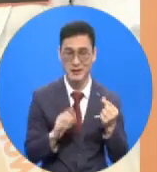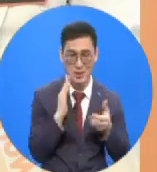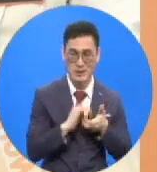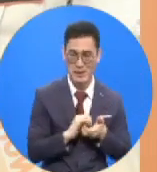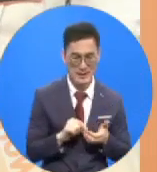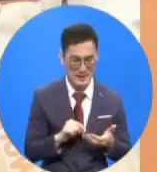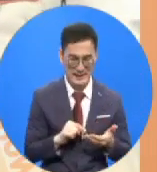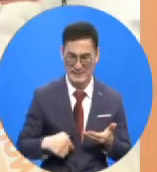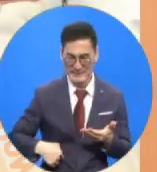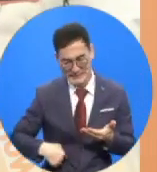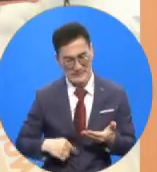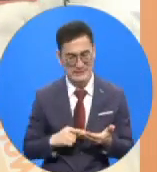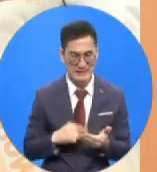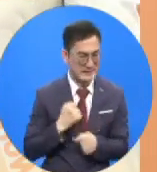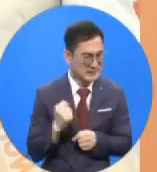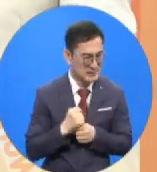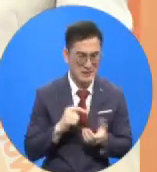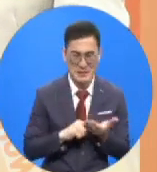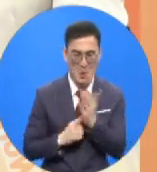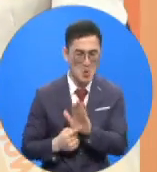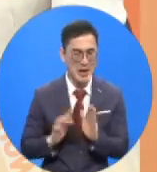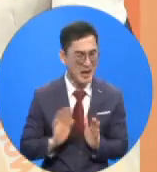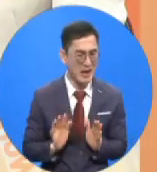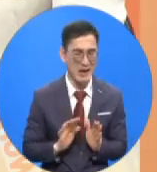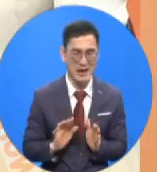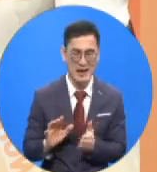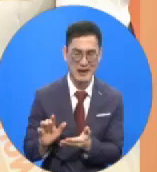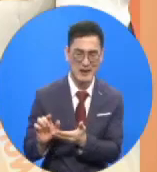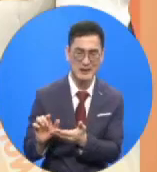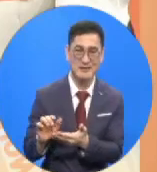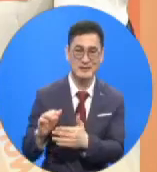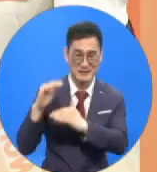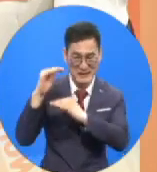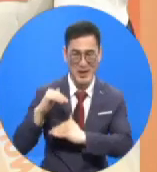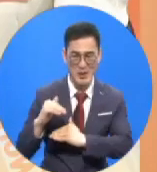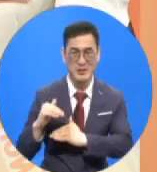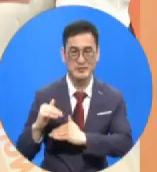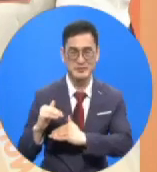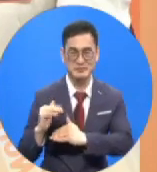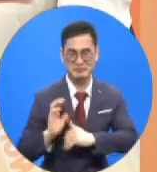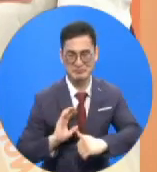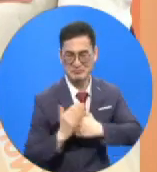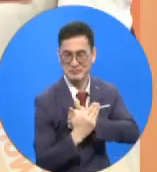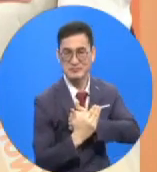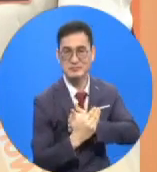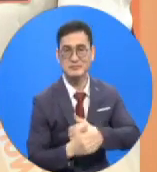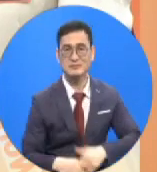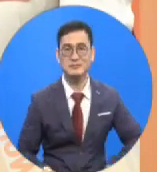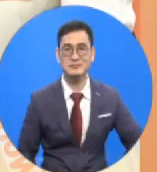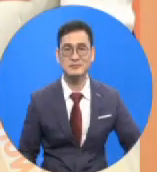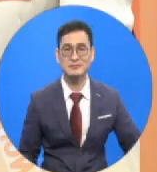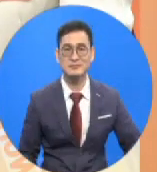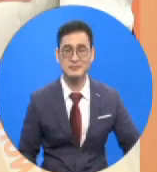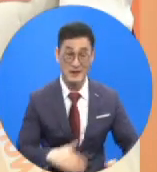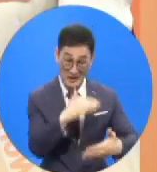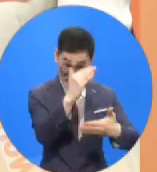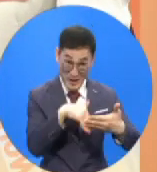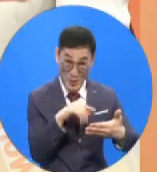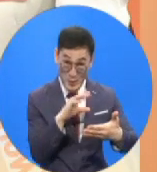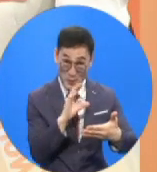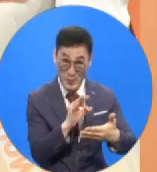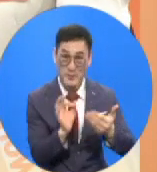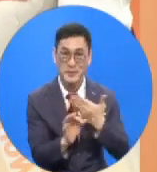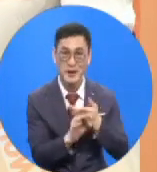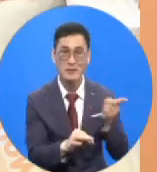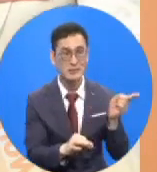아니냐 이런 또 논란이 있구요 구하는 내용을 보면 굉장히 조 목적어 현정 글쓴이 뼈 아프게 해 굉장히 비파를 하고